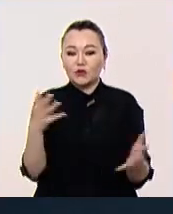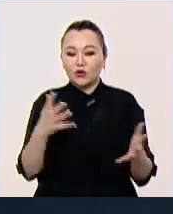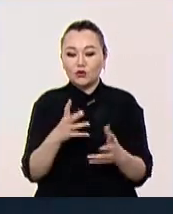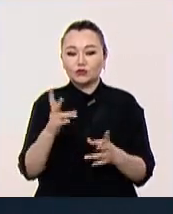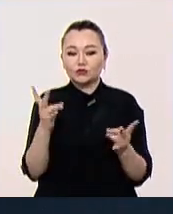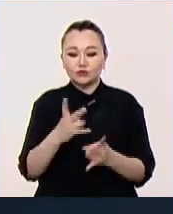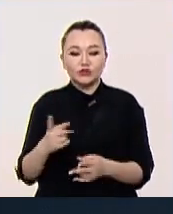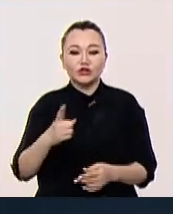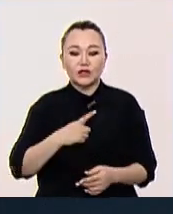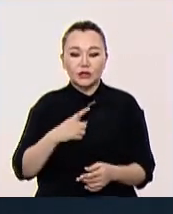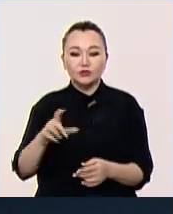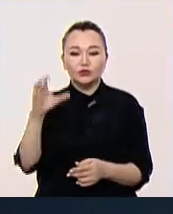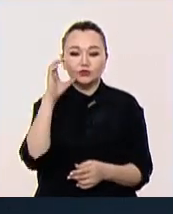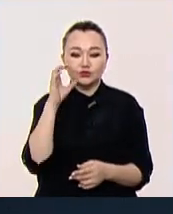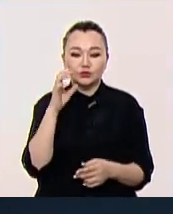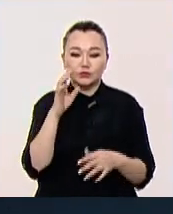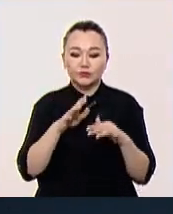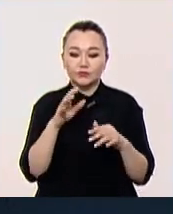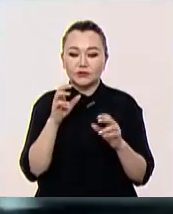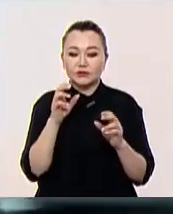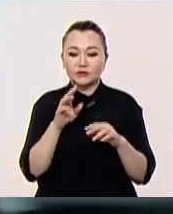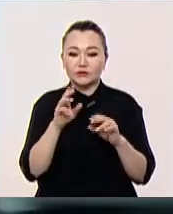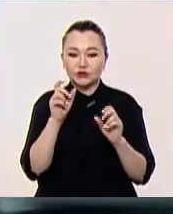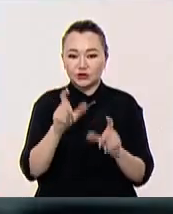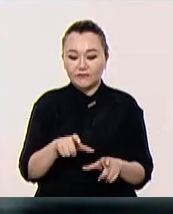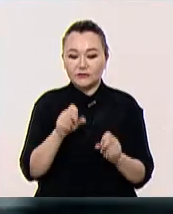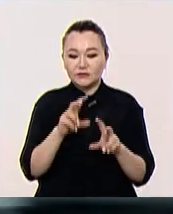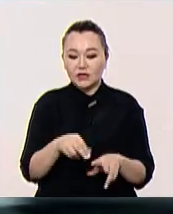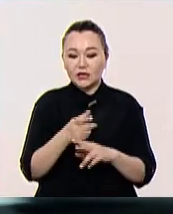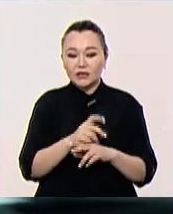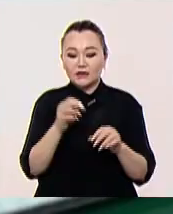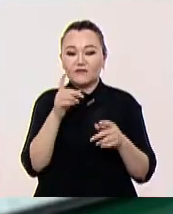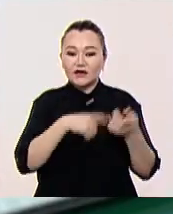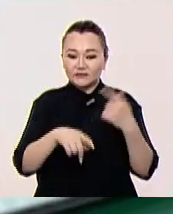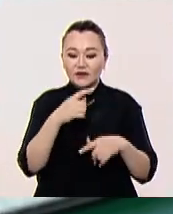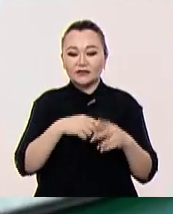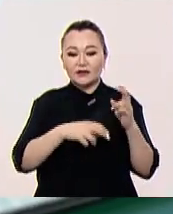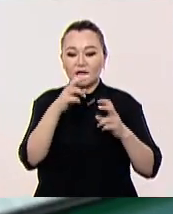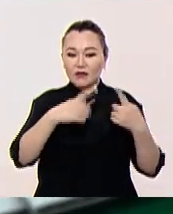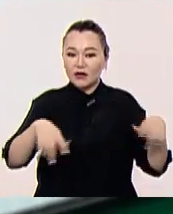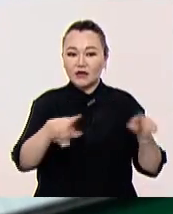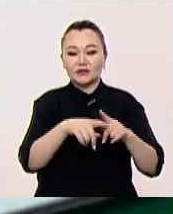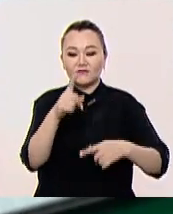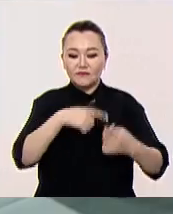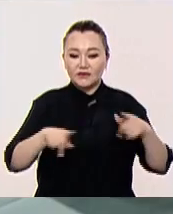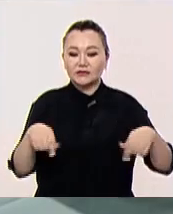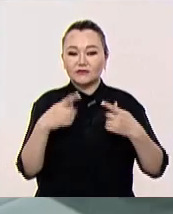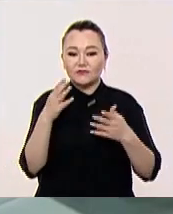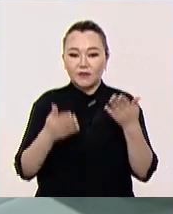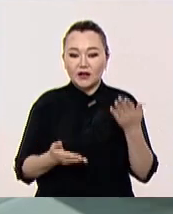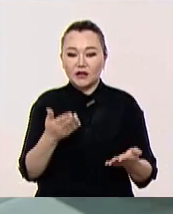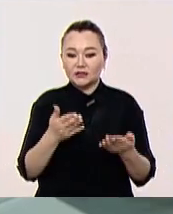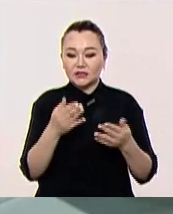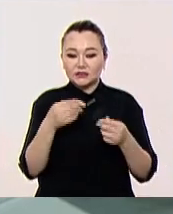Мнение экспертов выслушал Еламан Раймбеков. Возврат необоснованно приватизированных объектов приведет к восстановлению баланса